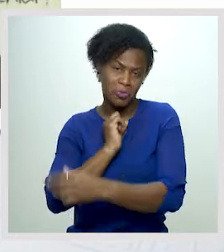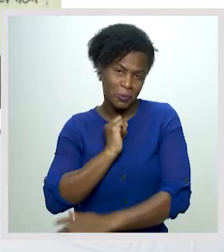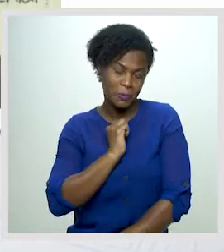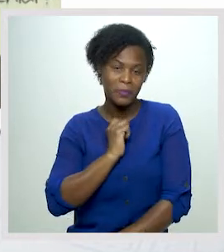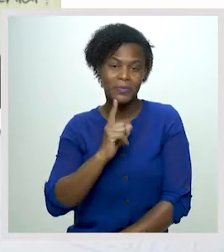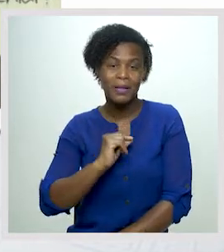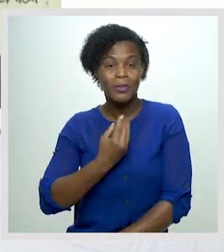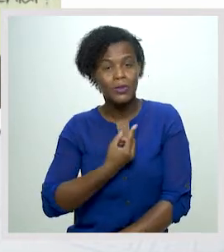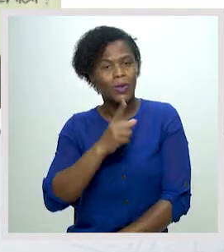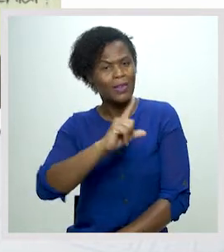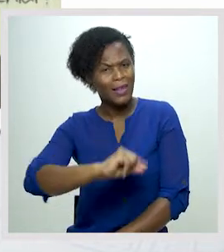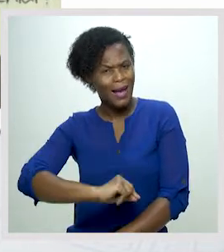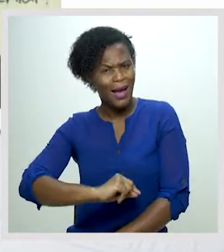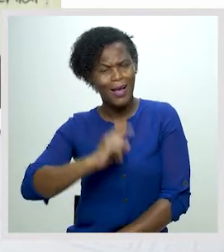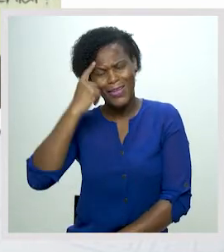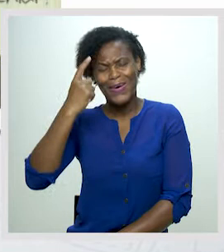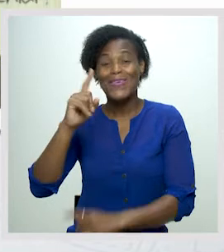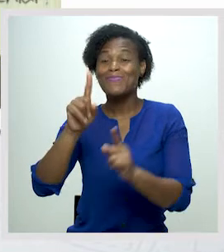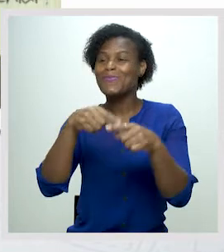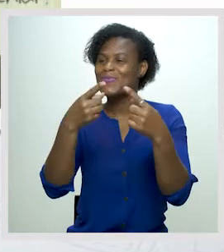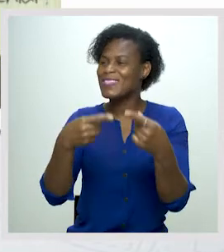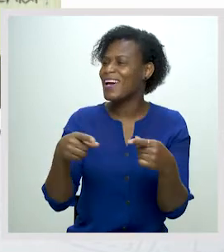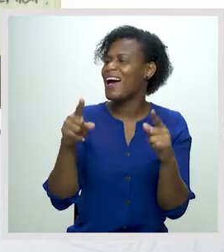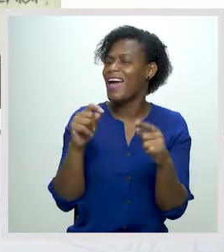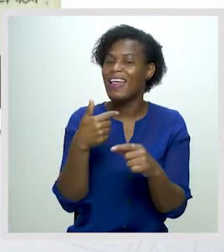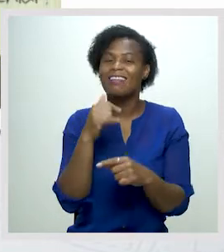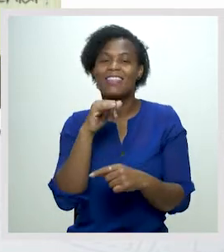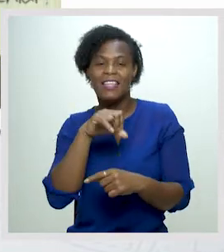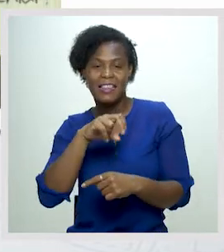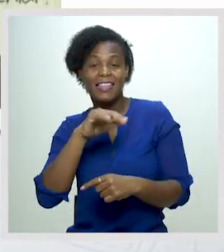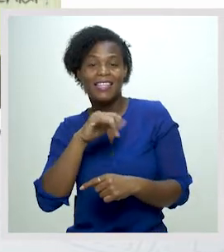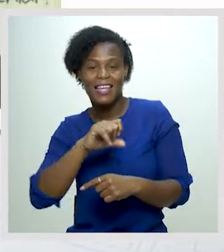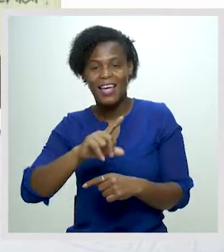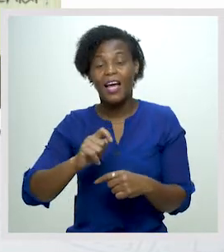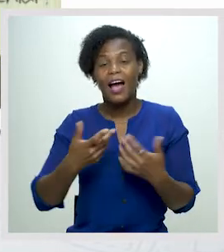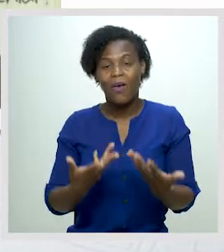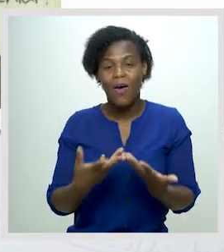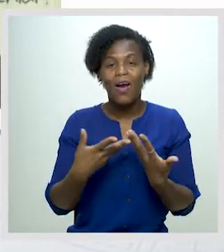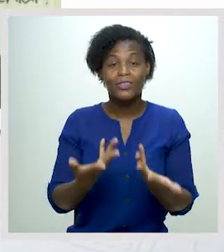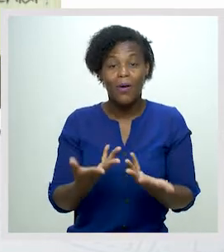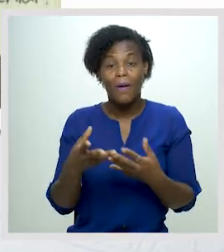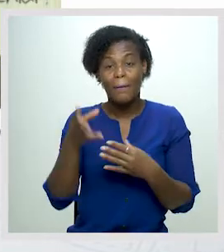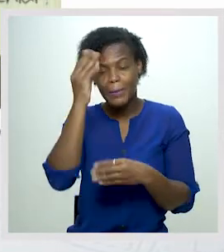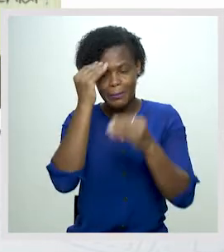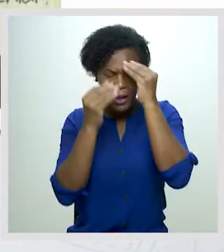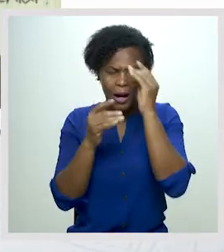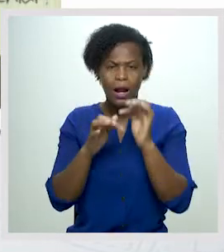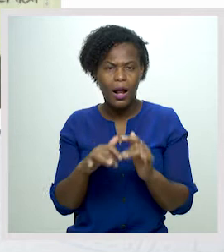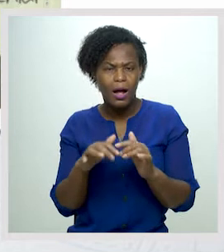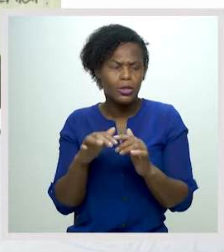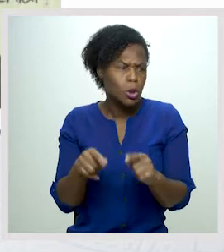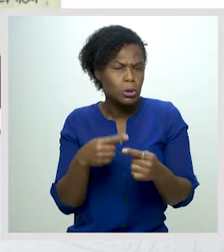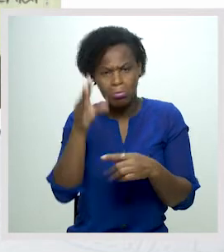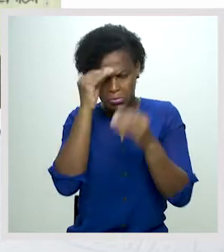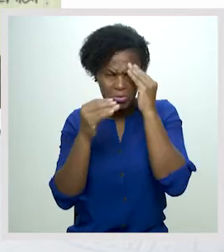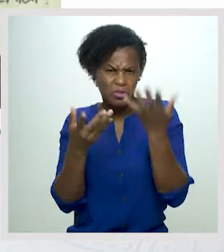copains. Je suis aussi fou de musique ethnique. Actuellement, je suis en train d'apprendre à jouer des percussions.